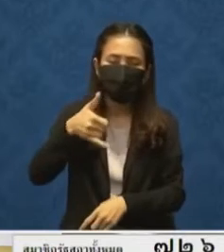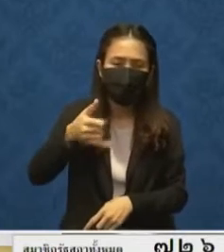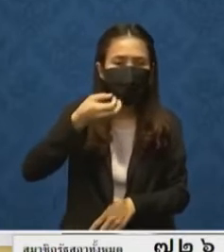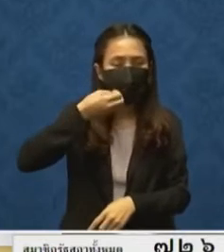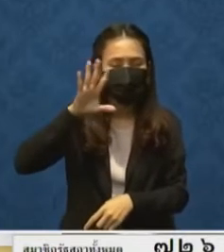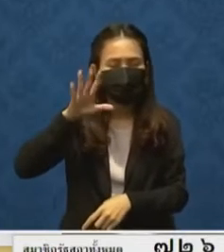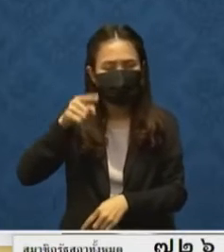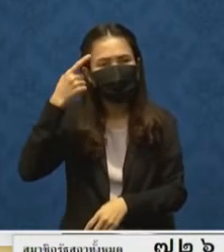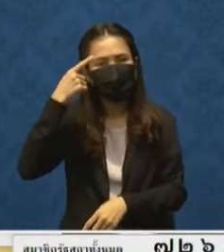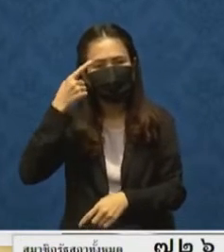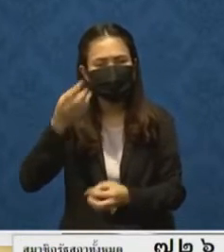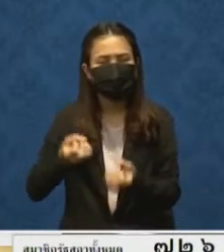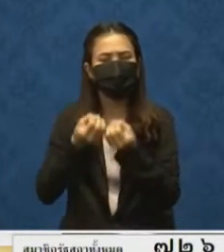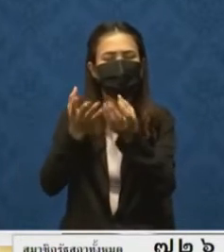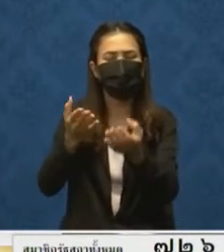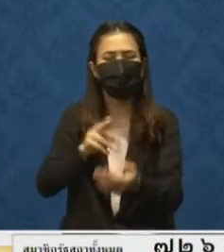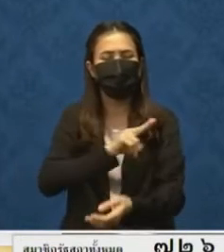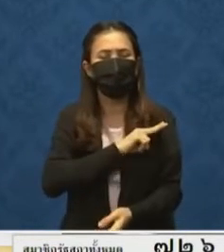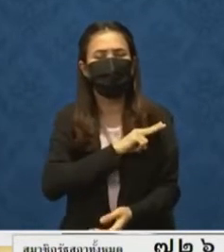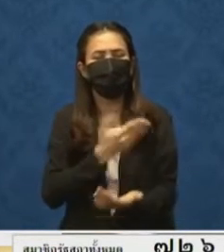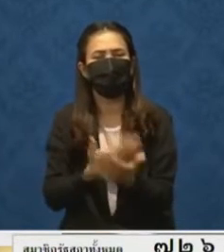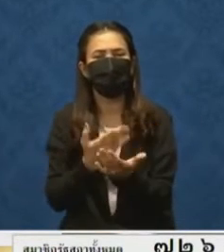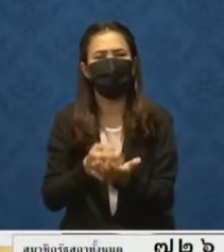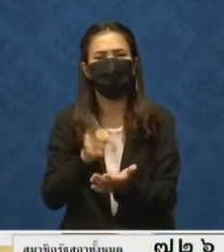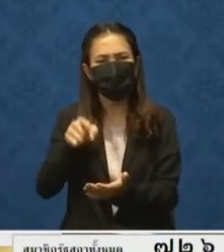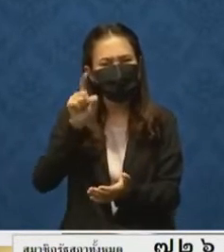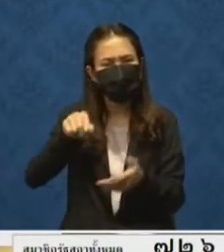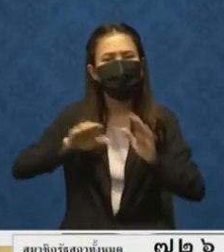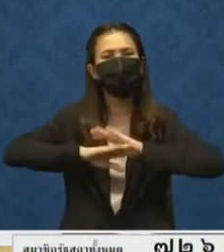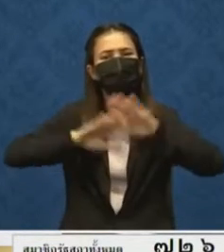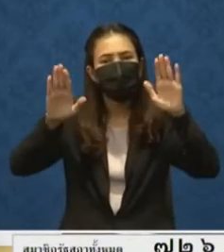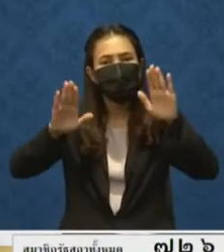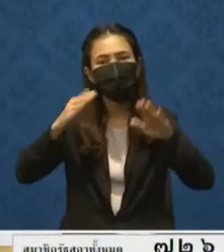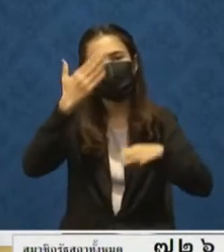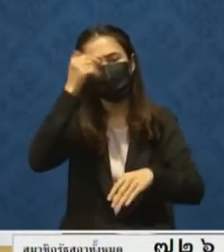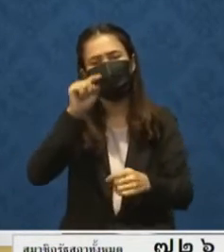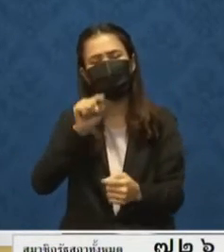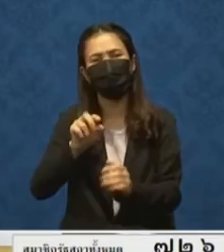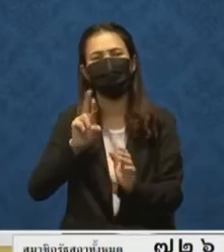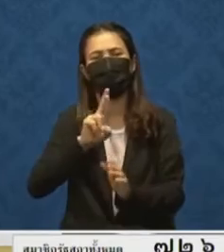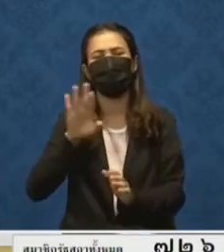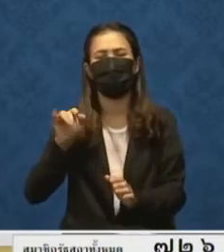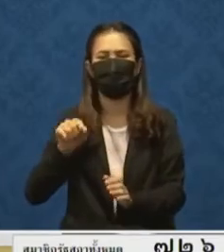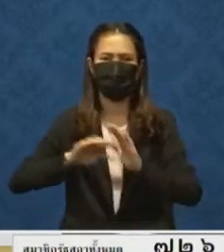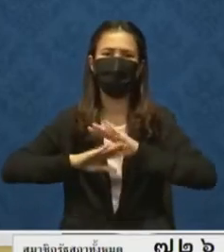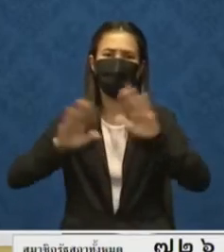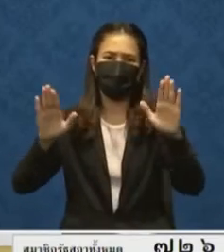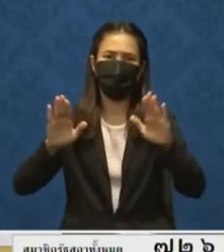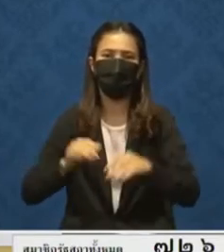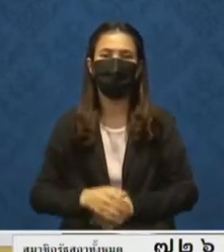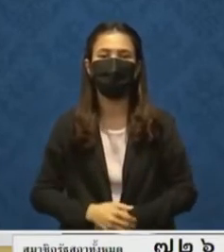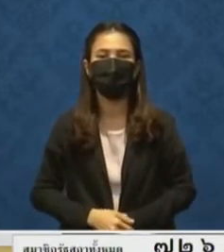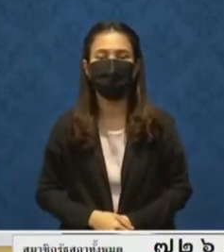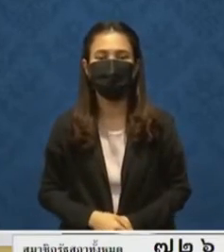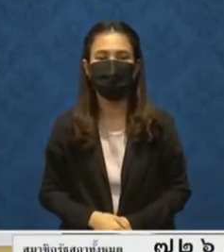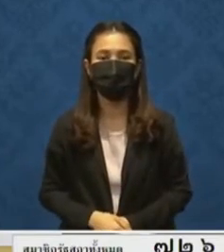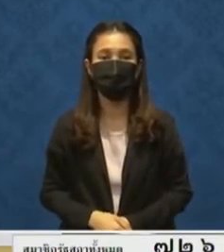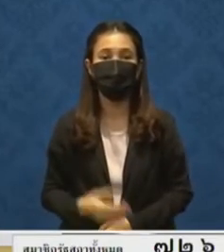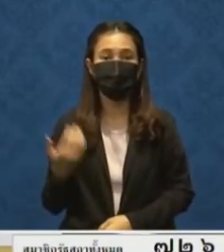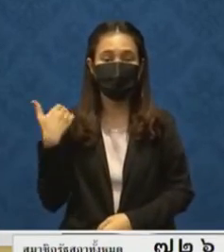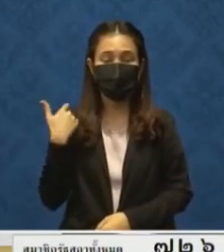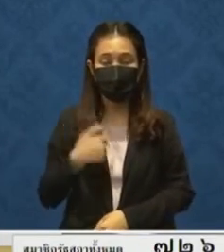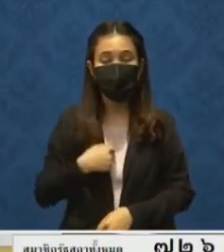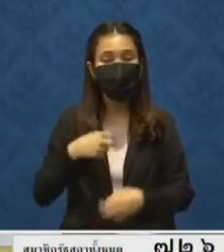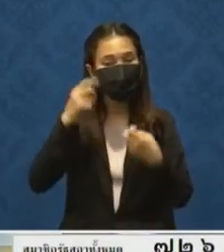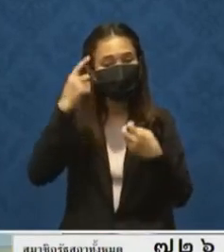แลวปลกดนออกเลย ออกคาจะจ่ายedตรงนี้ต้องไปยกเลิก ราเบียบคาสั่งนั้นเสีย นะครัอีกเรื่องหนึ่ครับ ที่ผม